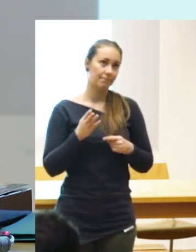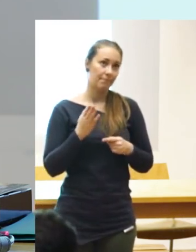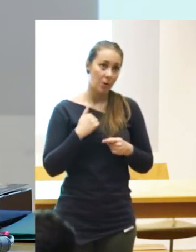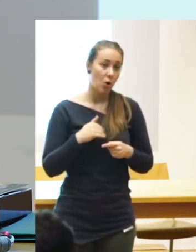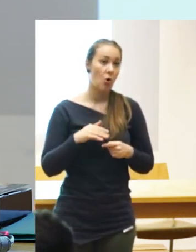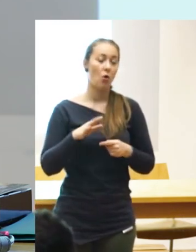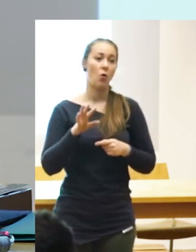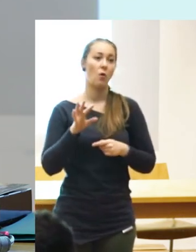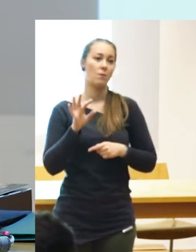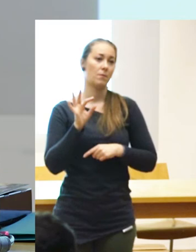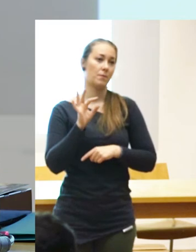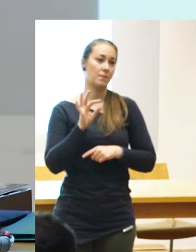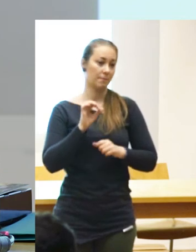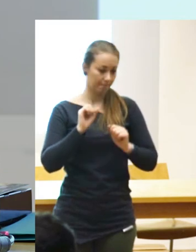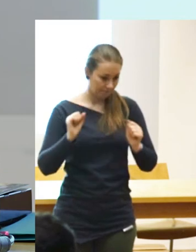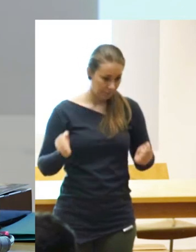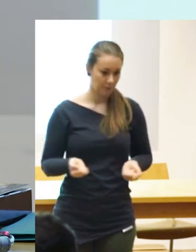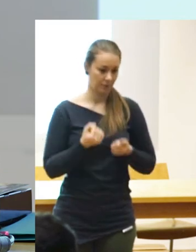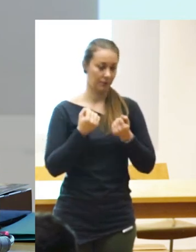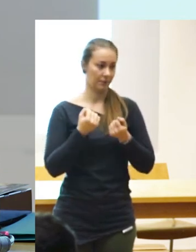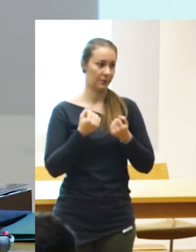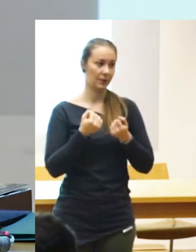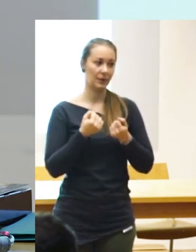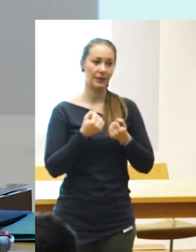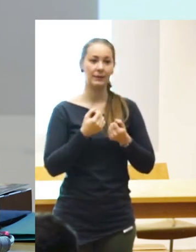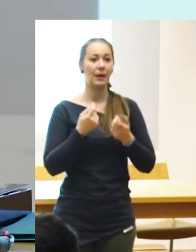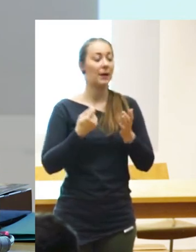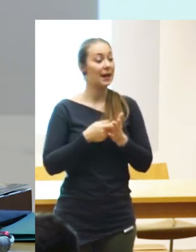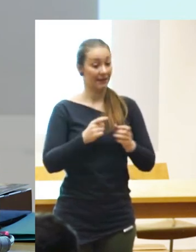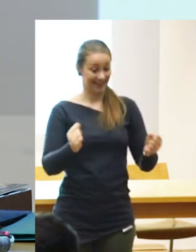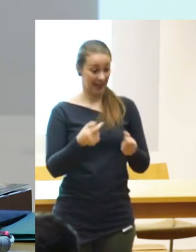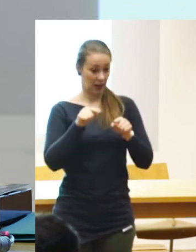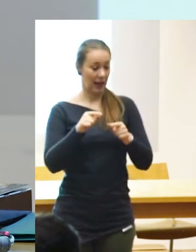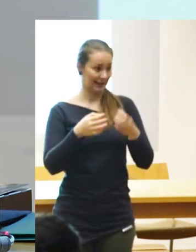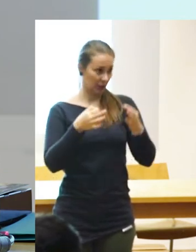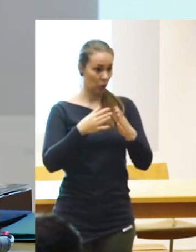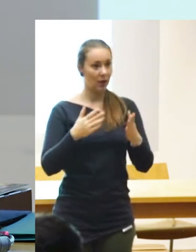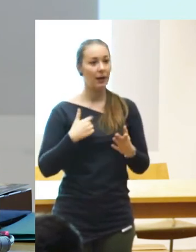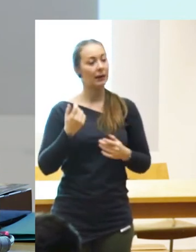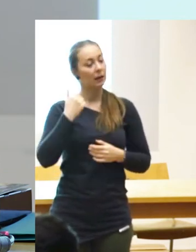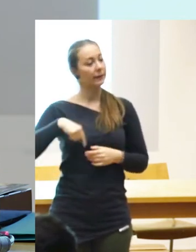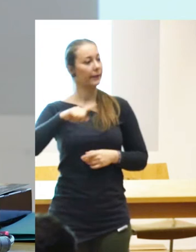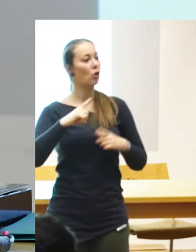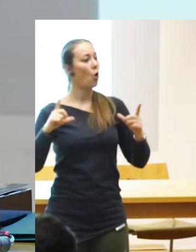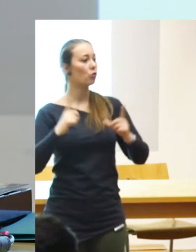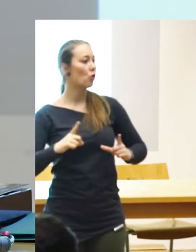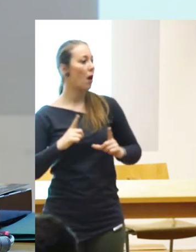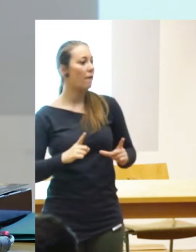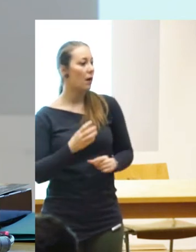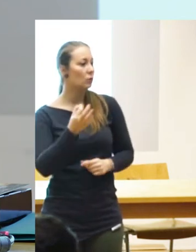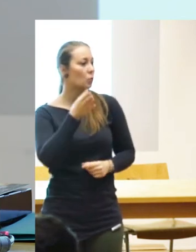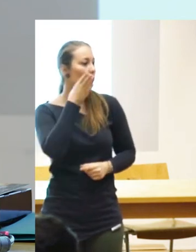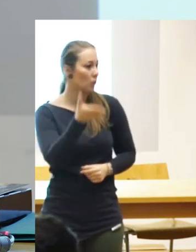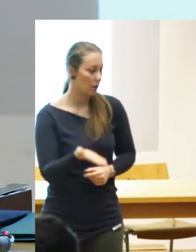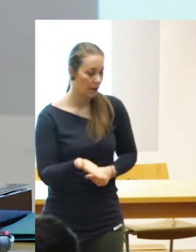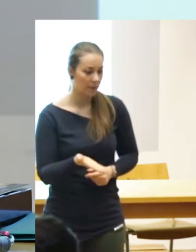výkopu vznikla, je samozřejmě spojená s určitými očekáváními. A když